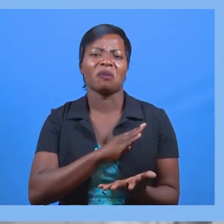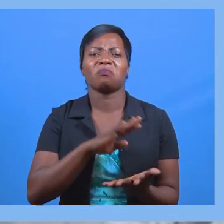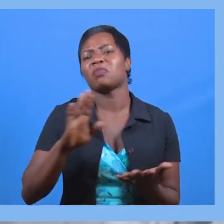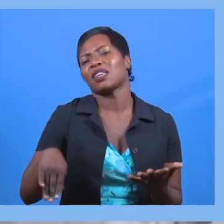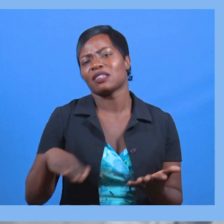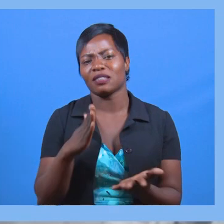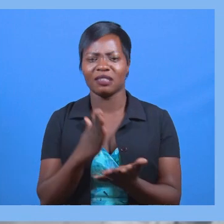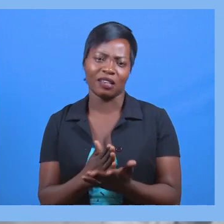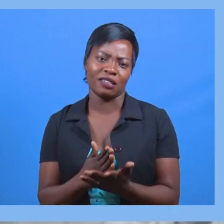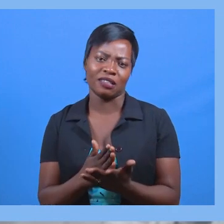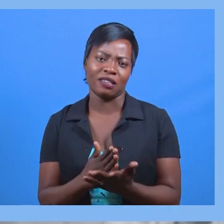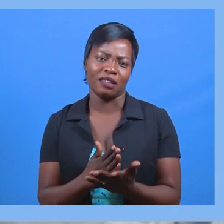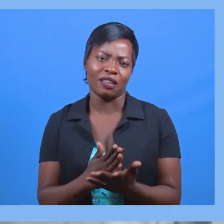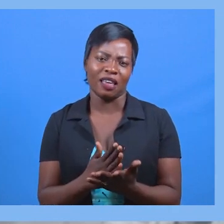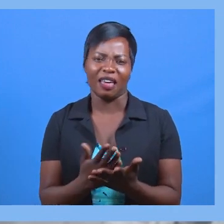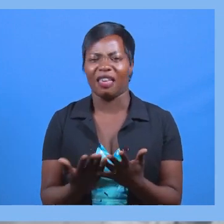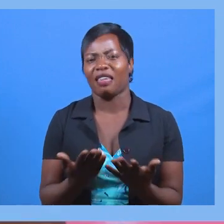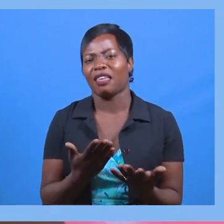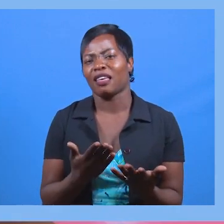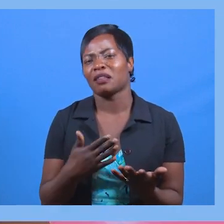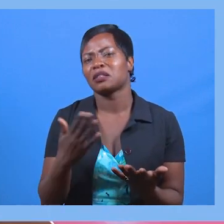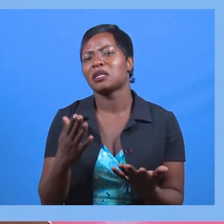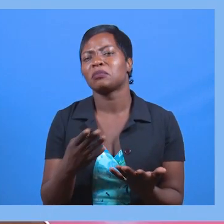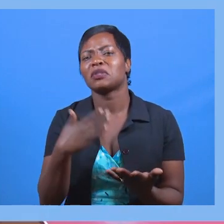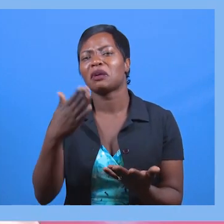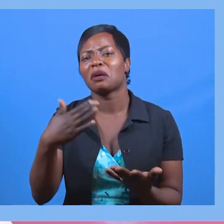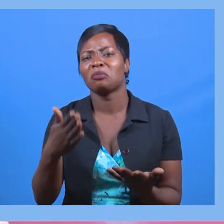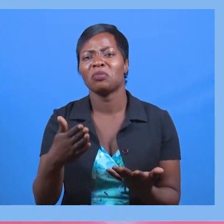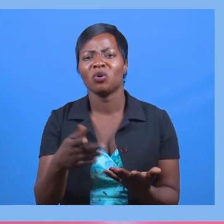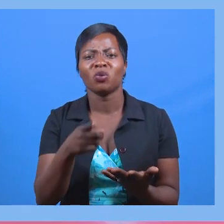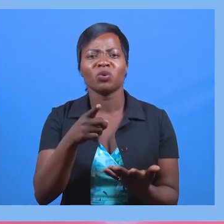wawashanyira. Kupedzisira